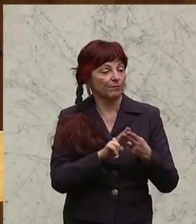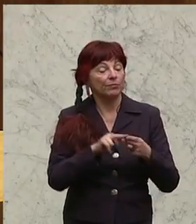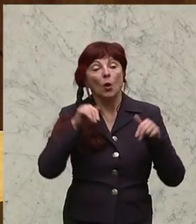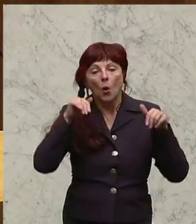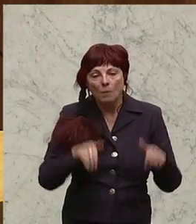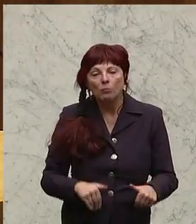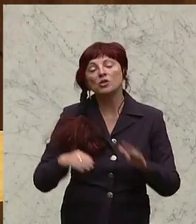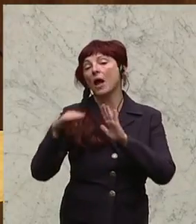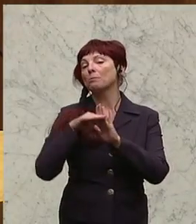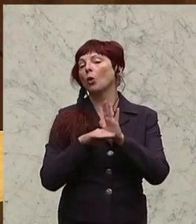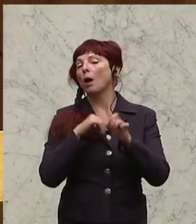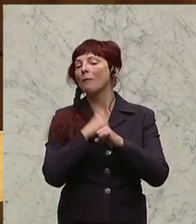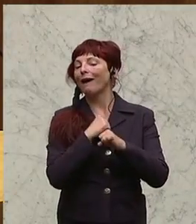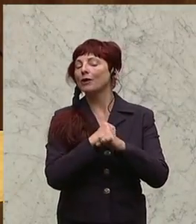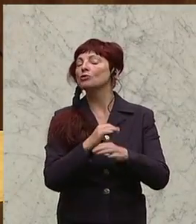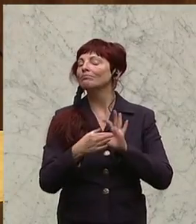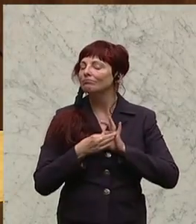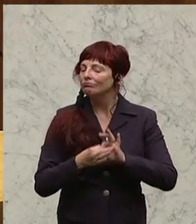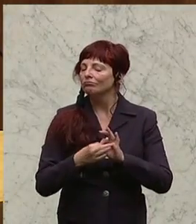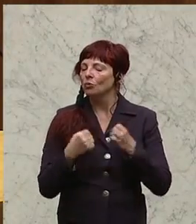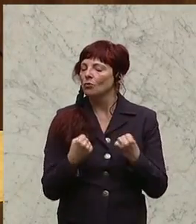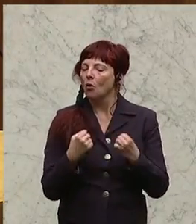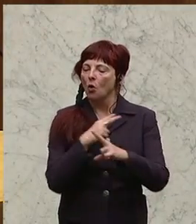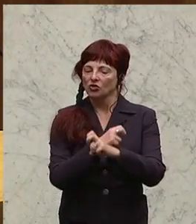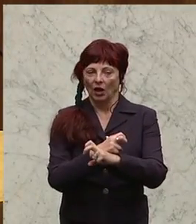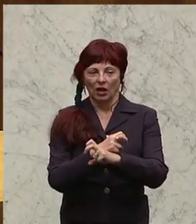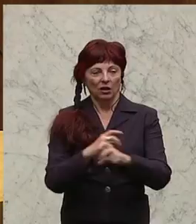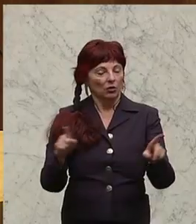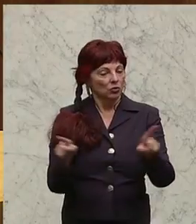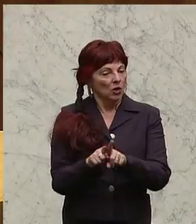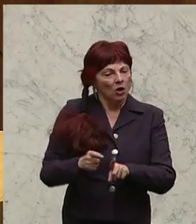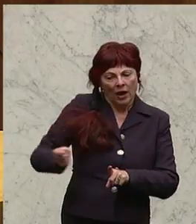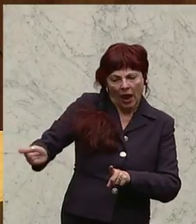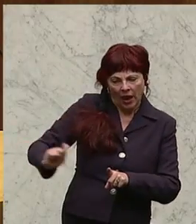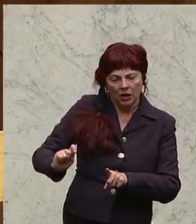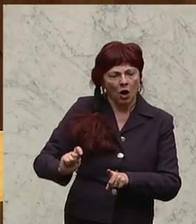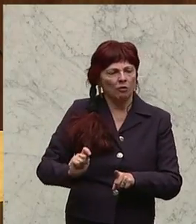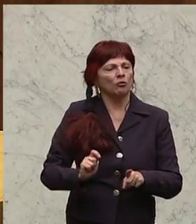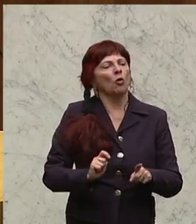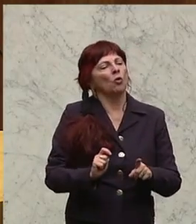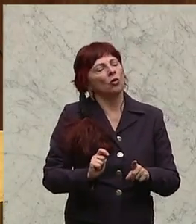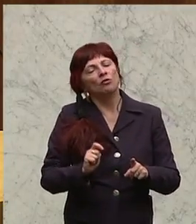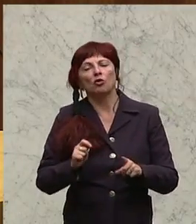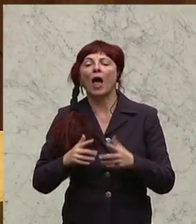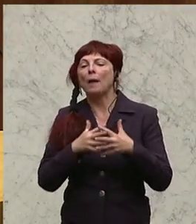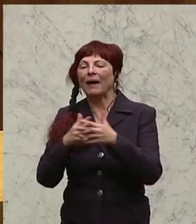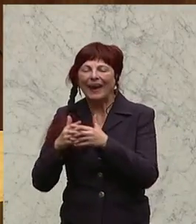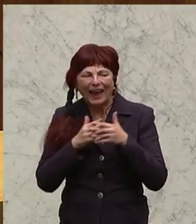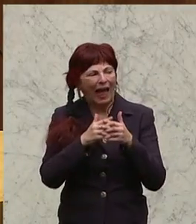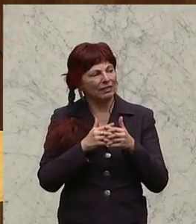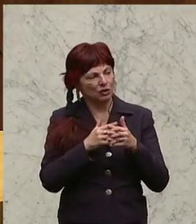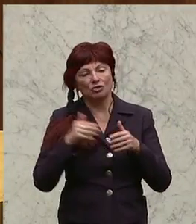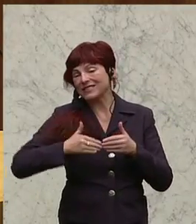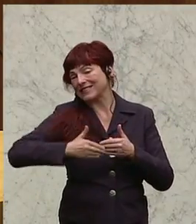Österreich-Bezug zu gestalten und zu etablieren und auf den Einkauf und den Zukauf von US-amerikanischen Serien zu